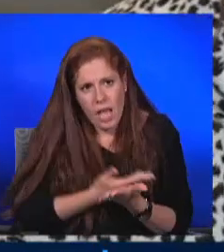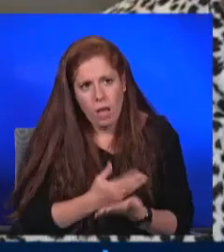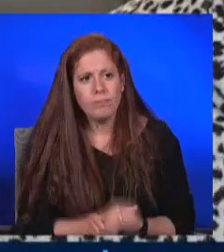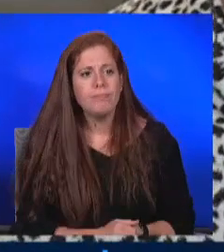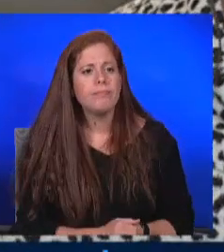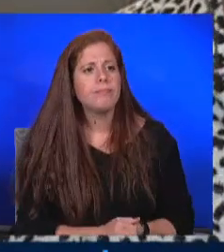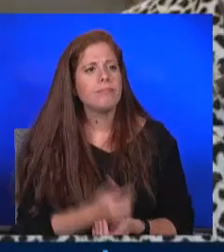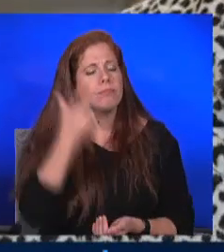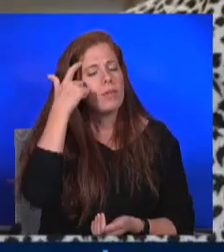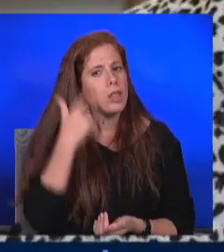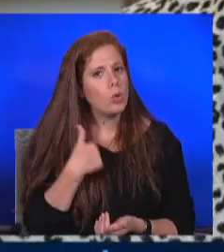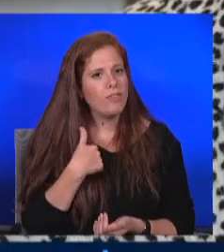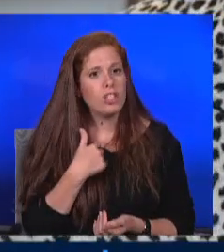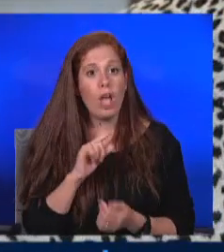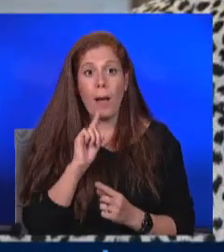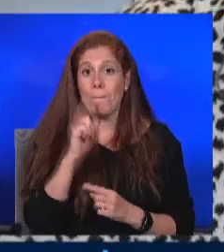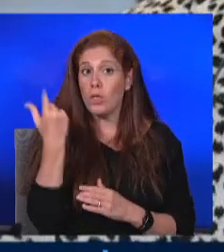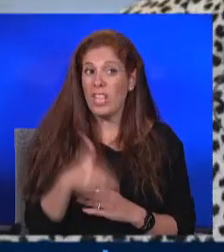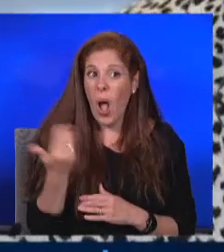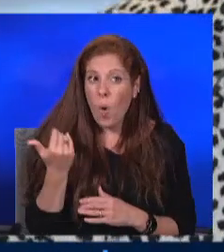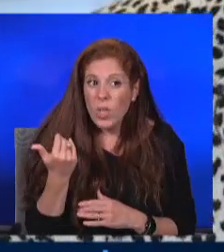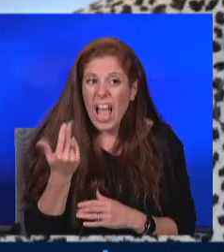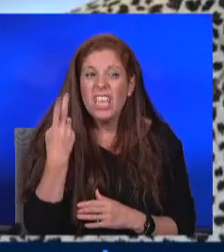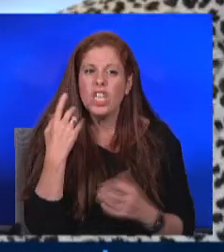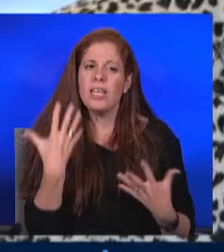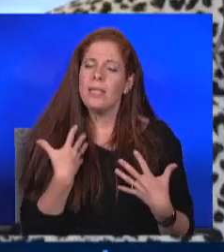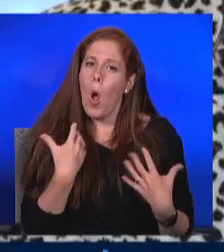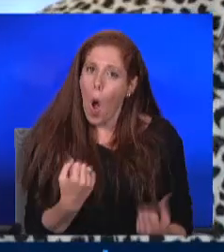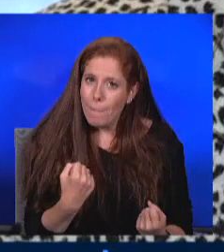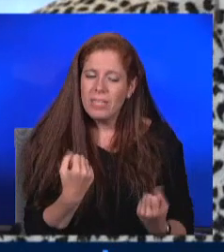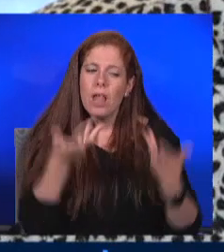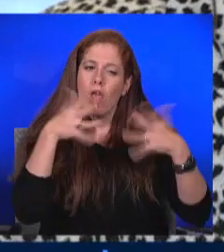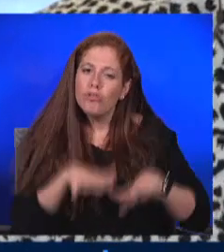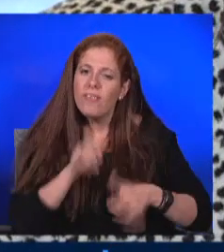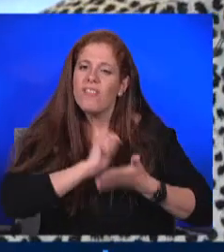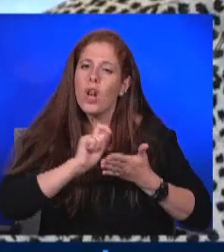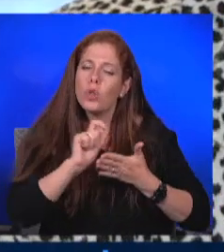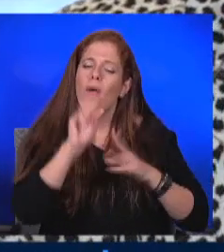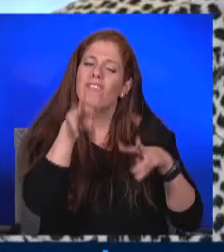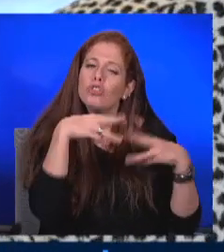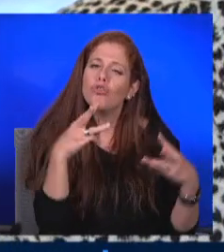שרק בשנה האחרונה יש לי את האומץ לשבת ולכתוב שיר לזכרה, כי זה משהו